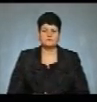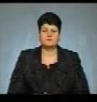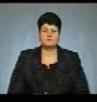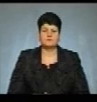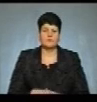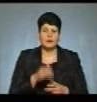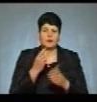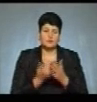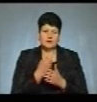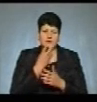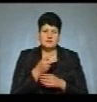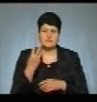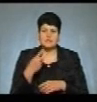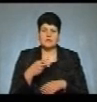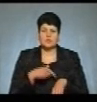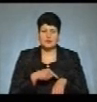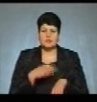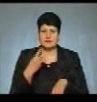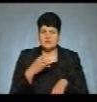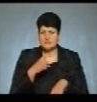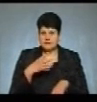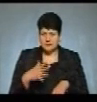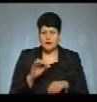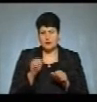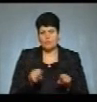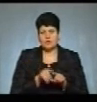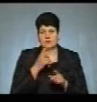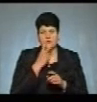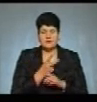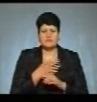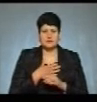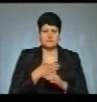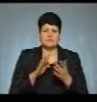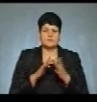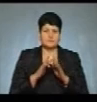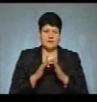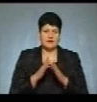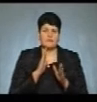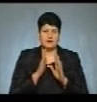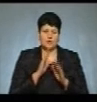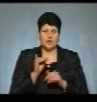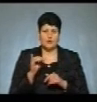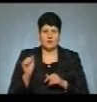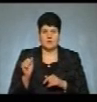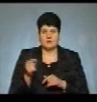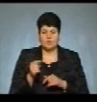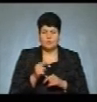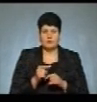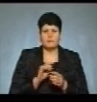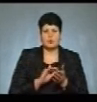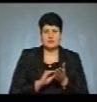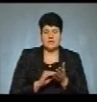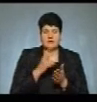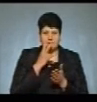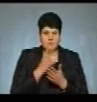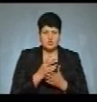про це дивіться о 20:30. Також ви зможете переглянути його на нашій сторінці у соцмережі Facebook UA Тернопіль. Посилання на сторінку ви бачите на